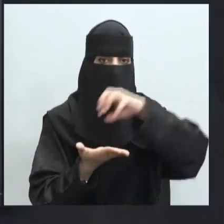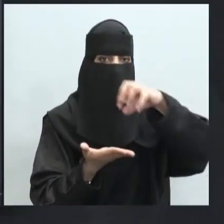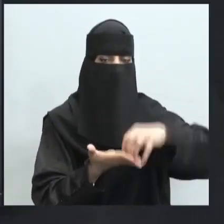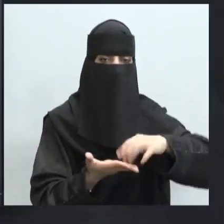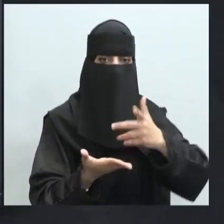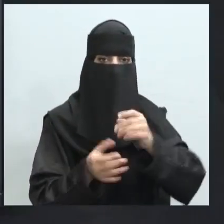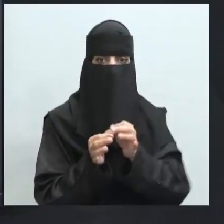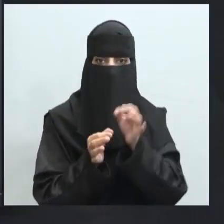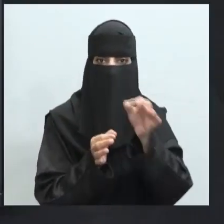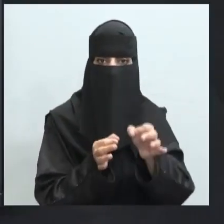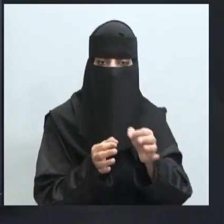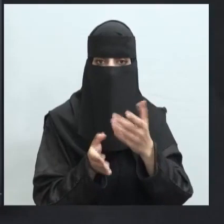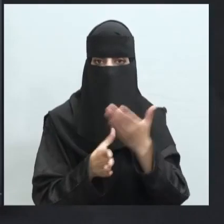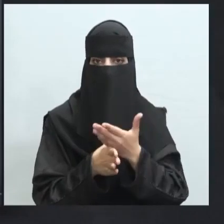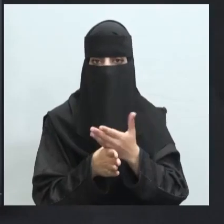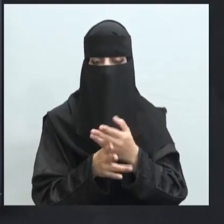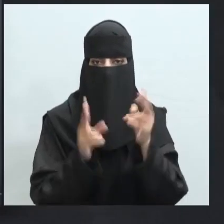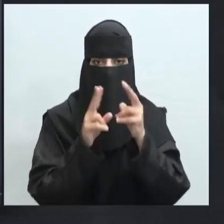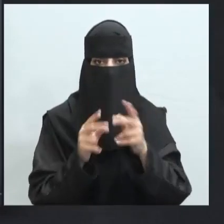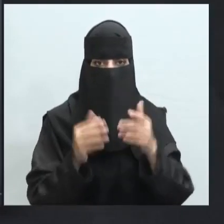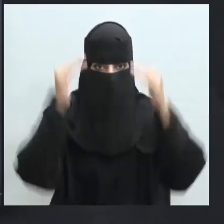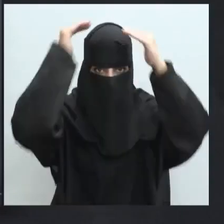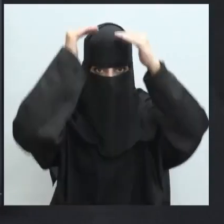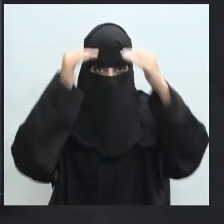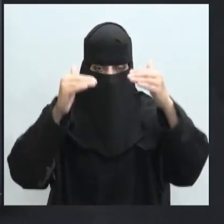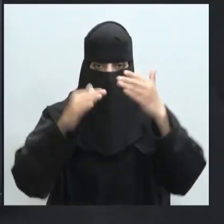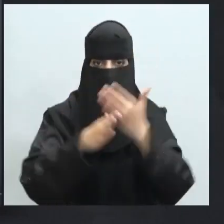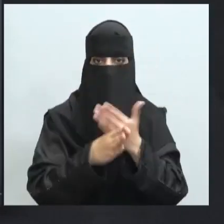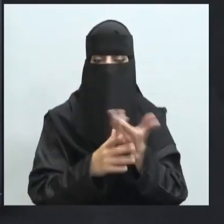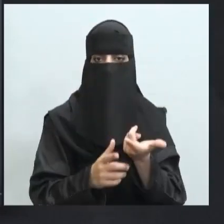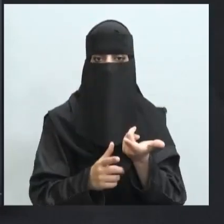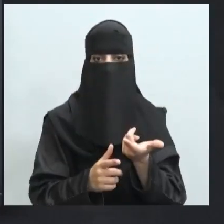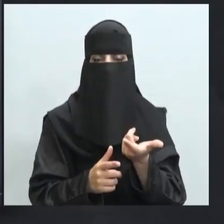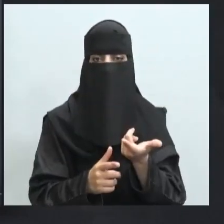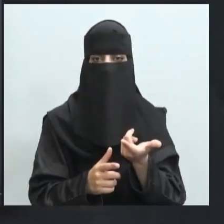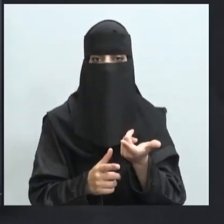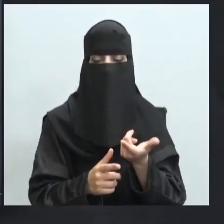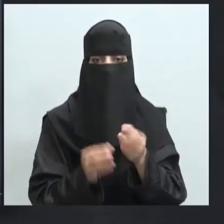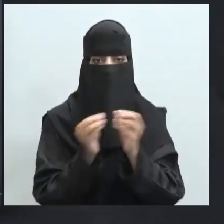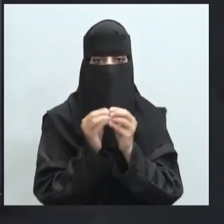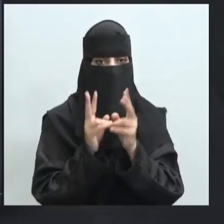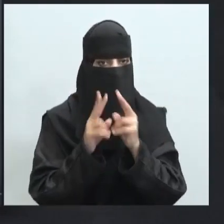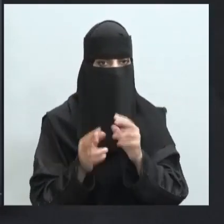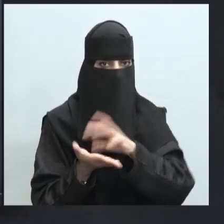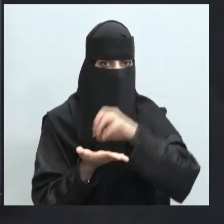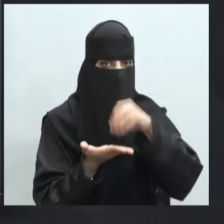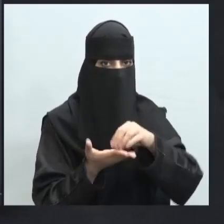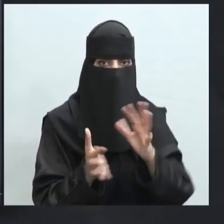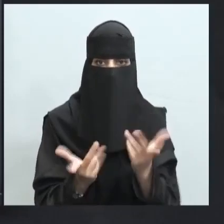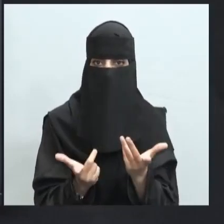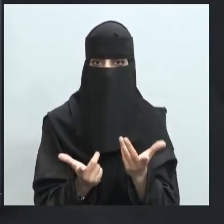او كيف يمكن ان تحصل هذه السحب على هذه او هذه الشحنات الكهربائيه